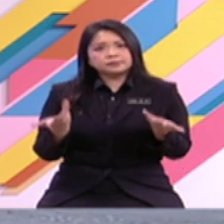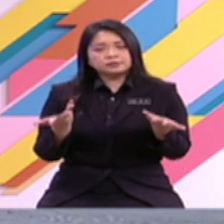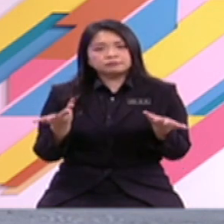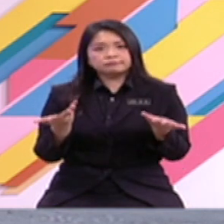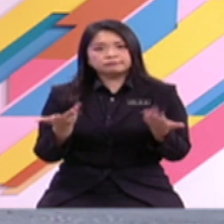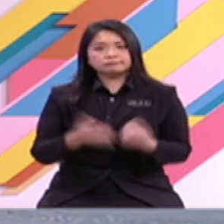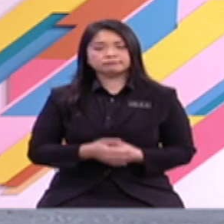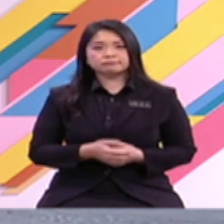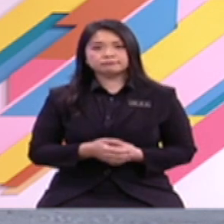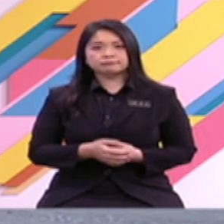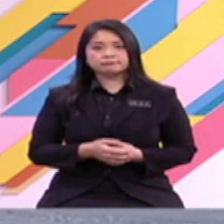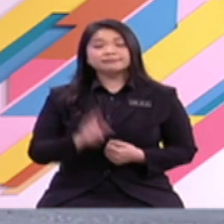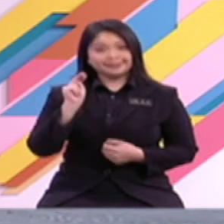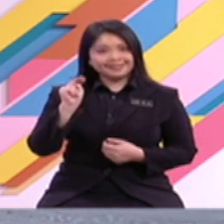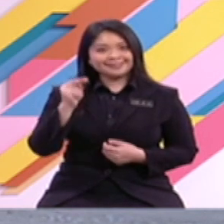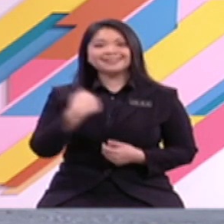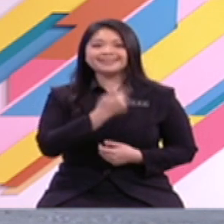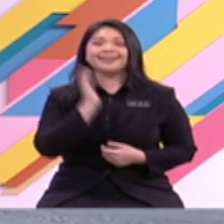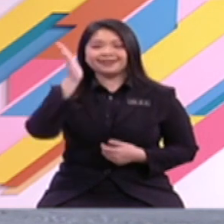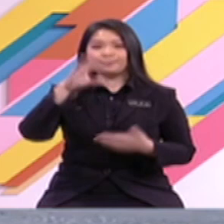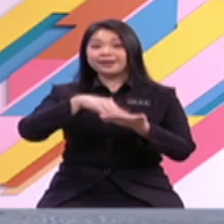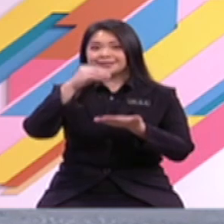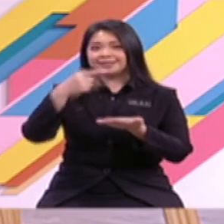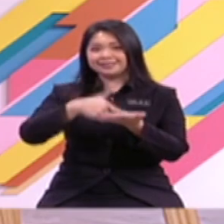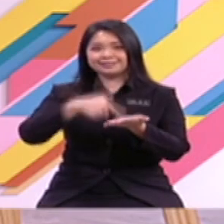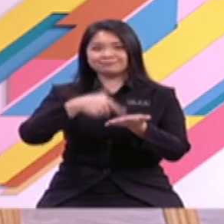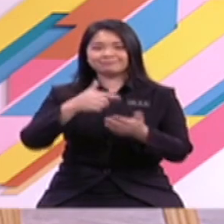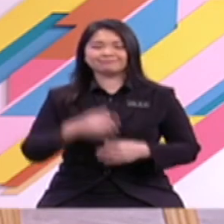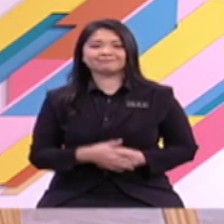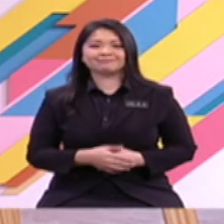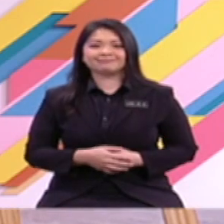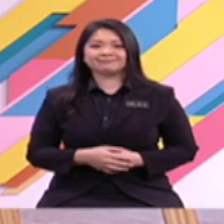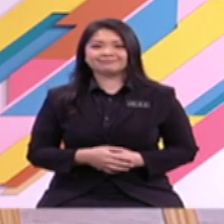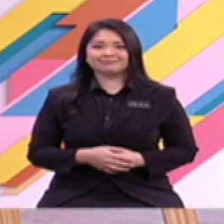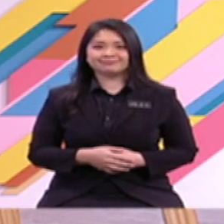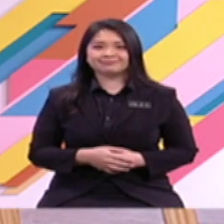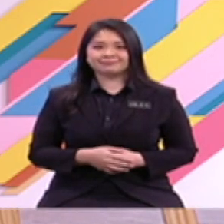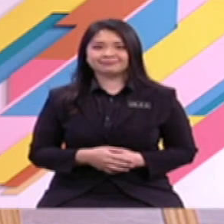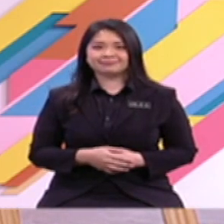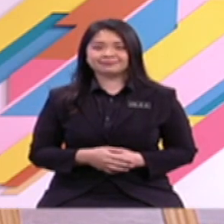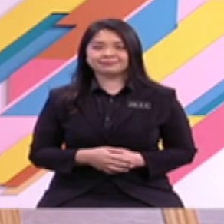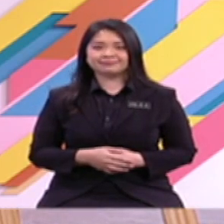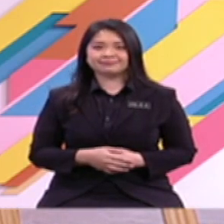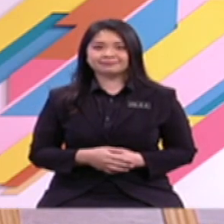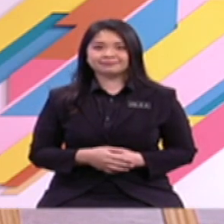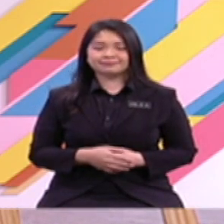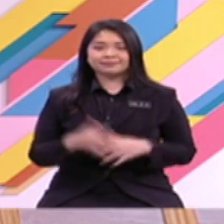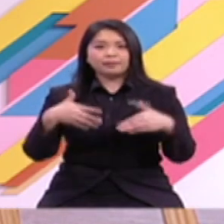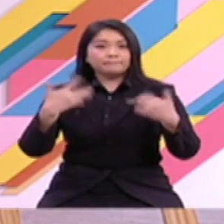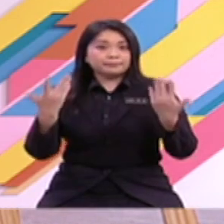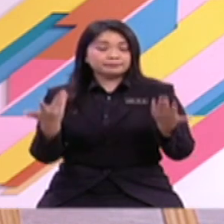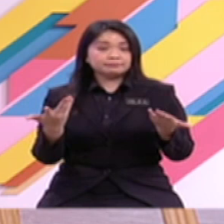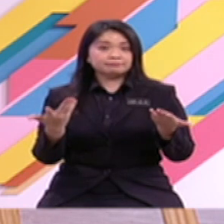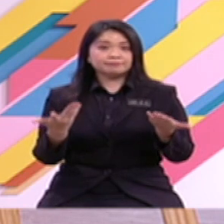akan masuk segmen ketiga nanti kita akan ngehang lebih lanjut macam mana kita gawai inflasi dan juga